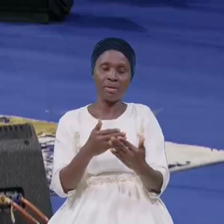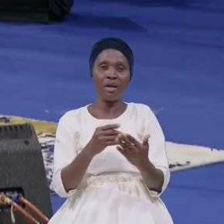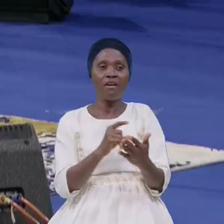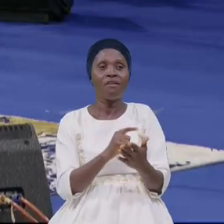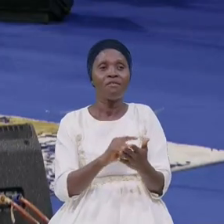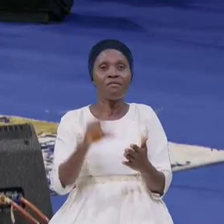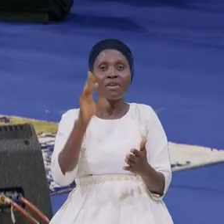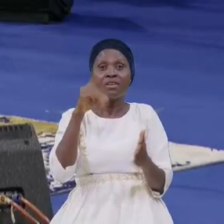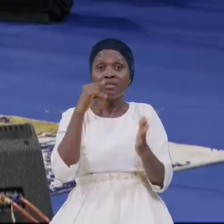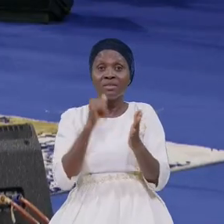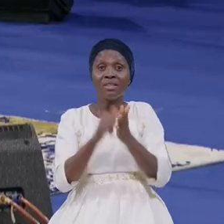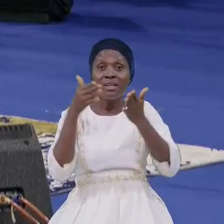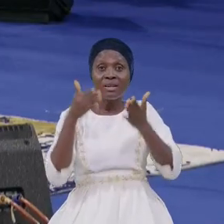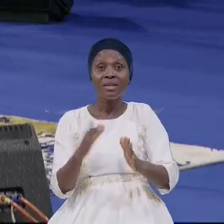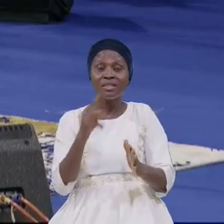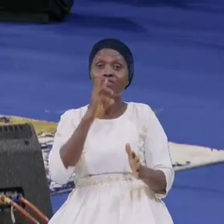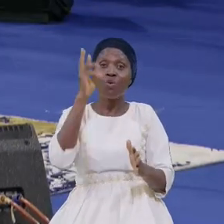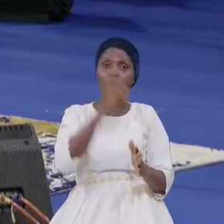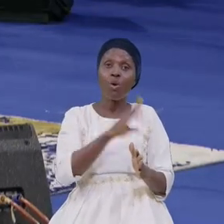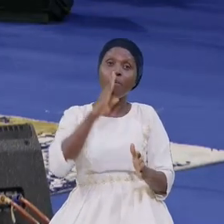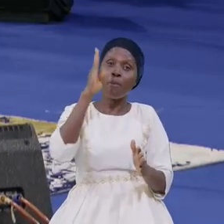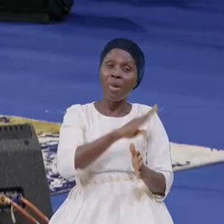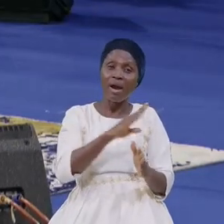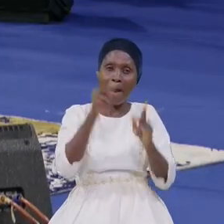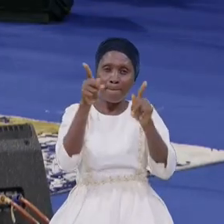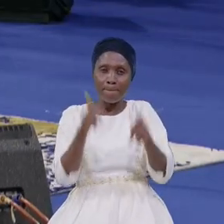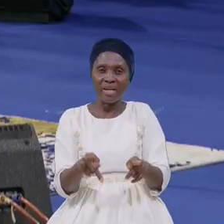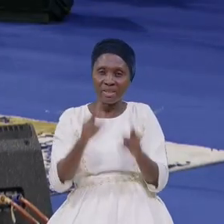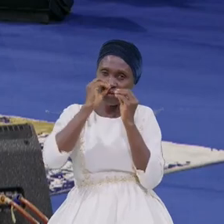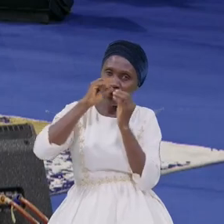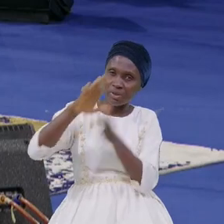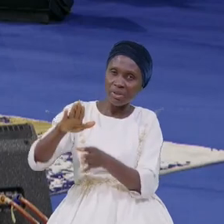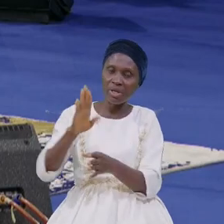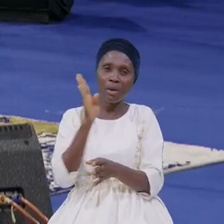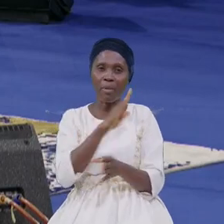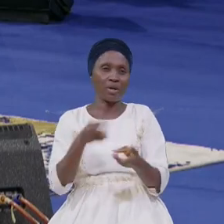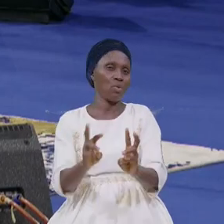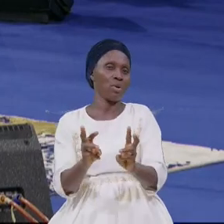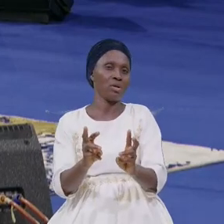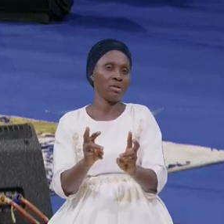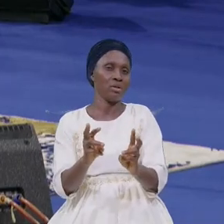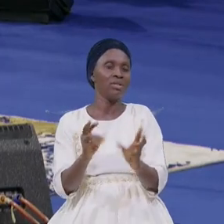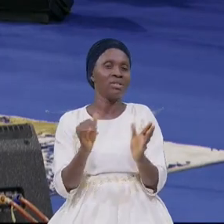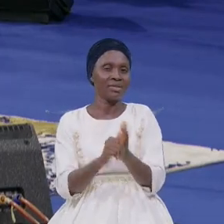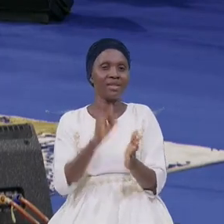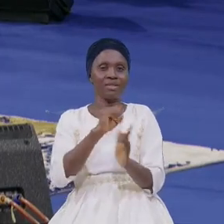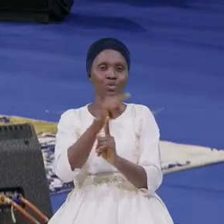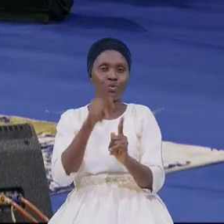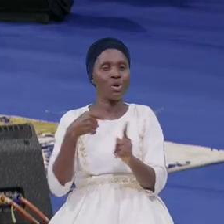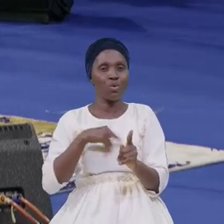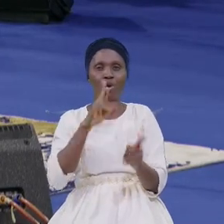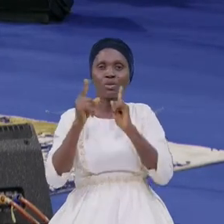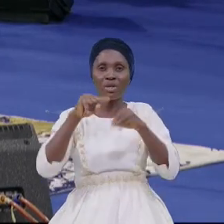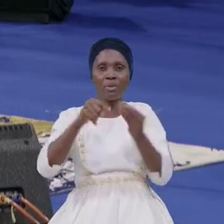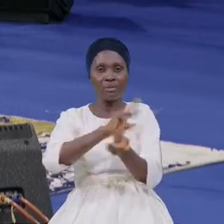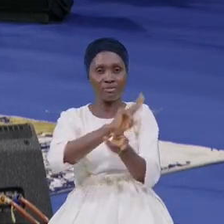méchant abandonne sa voie. C'est ainsi qu'on vient en se repentant. Je suis désolé pour les choses que j'ai faites.